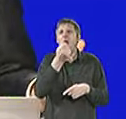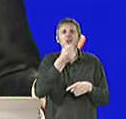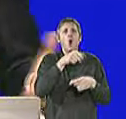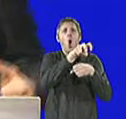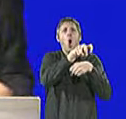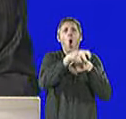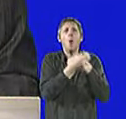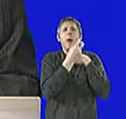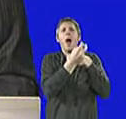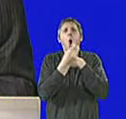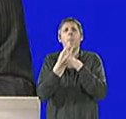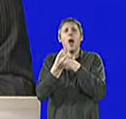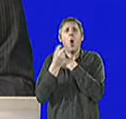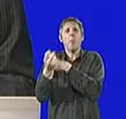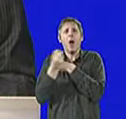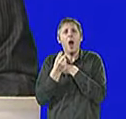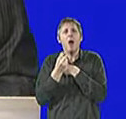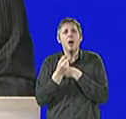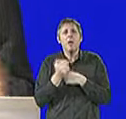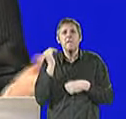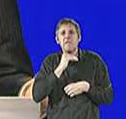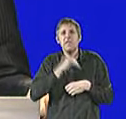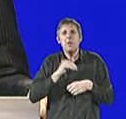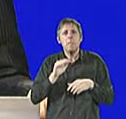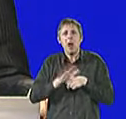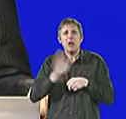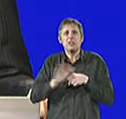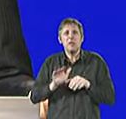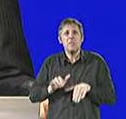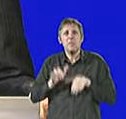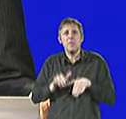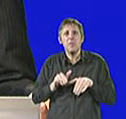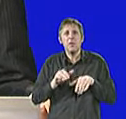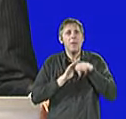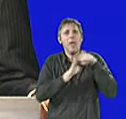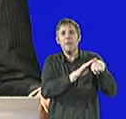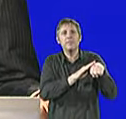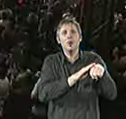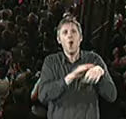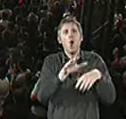rappelle simplement qu'au moment du grand emprunt, ils ne l'ont pas voté.